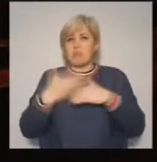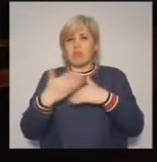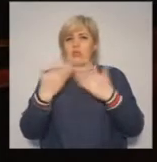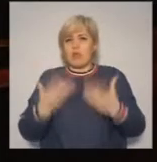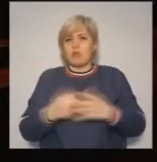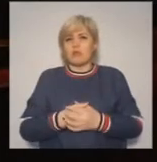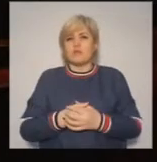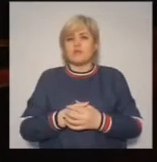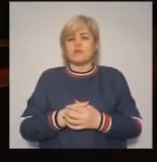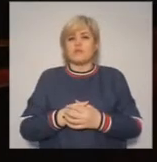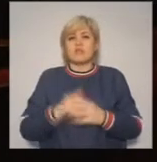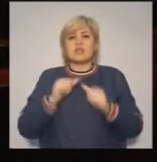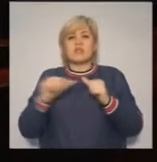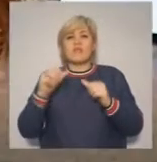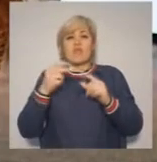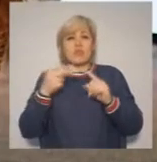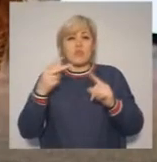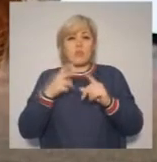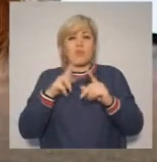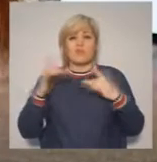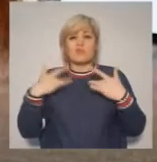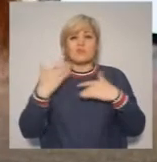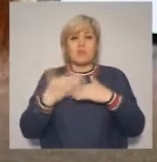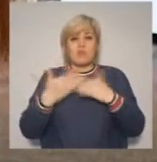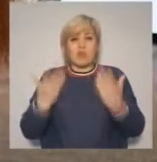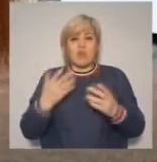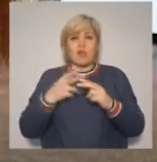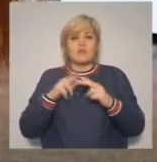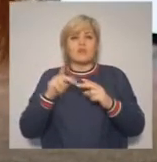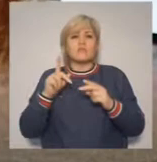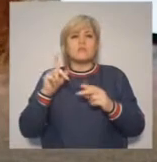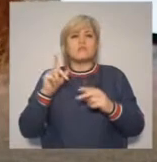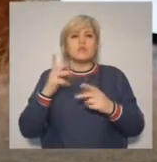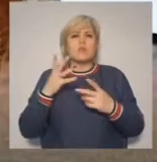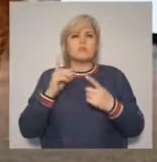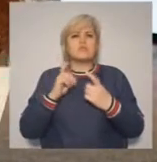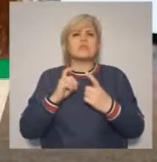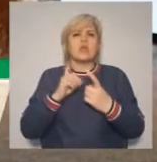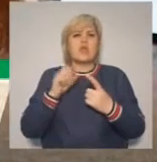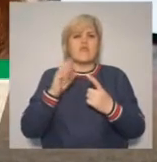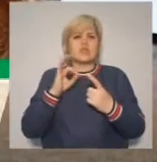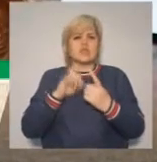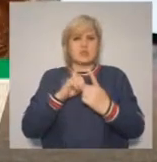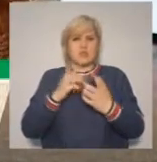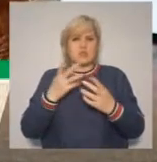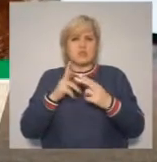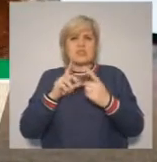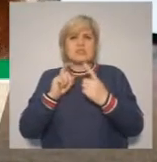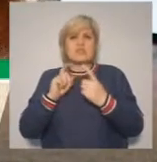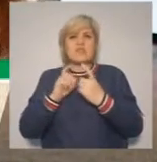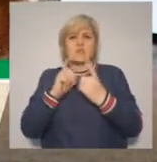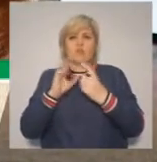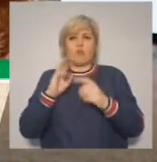часто говорят в детских спектаклях. Основная тема этого спектакля – это зависимость. Это зависимость от